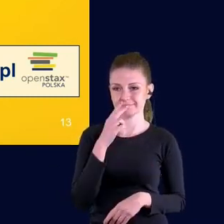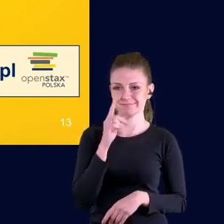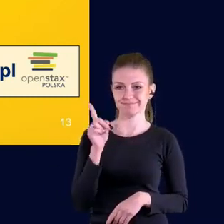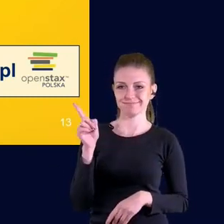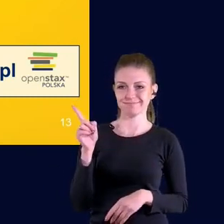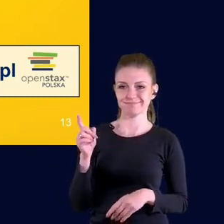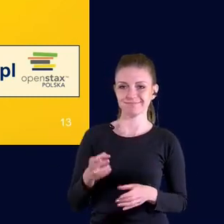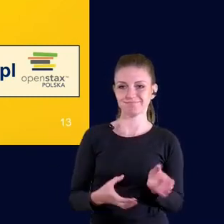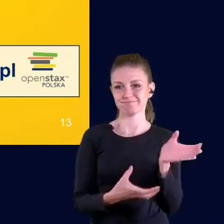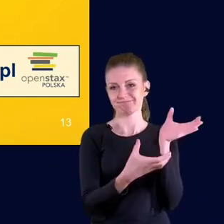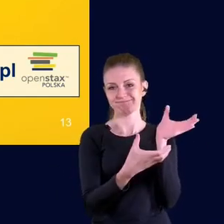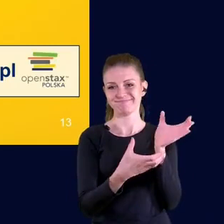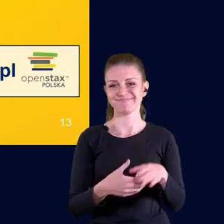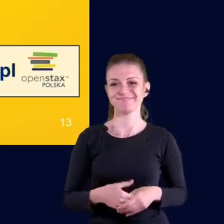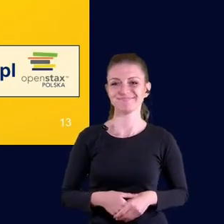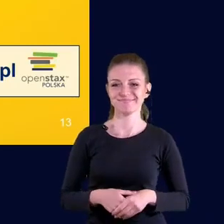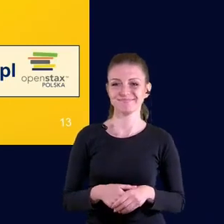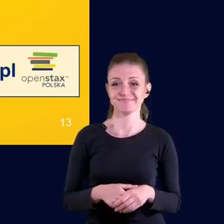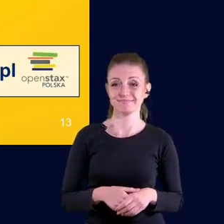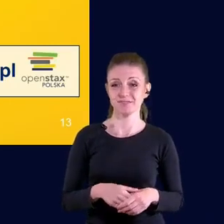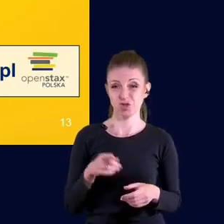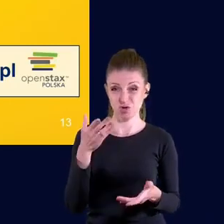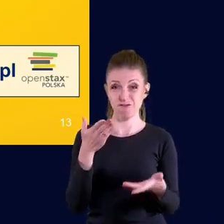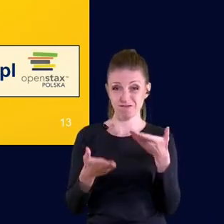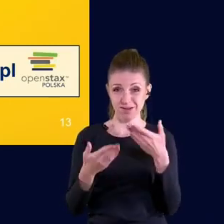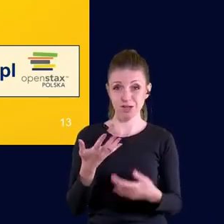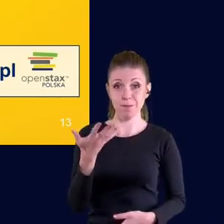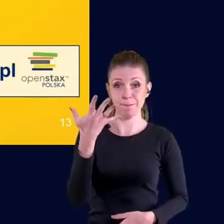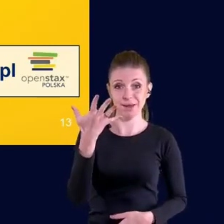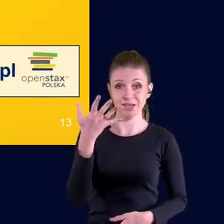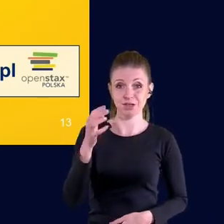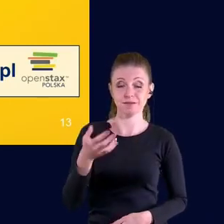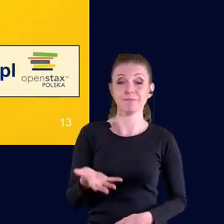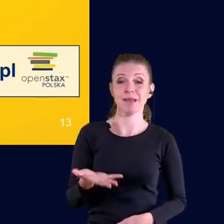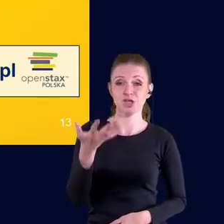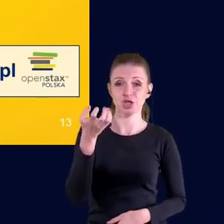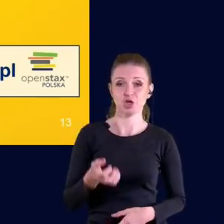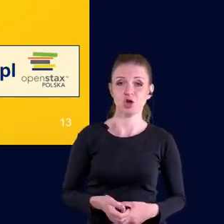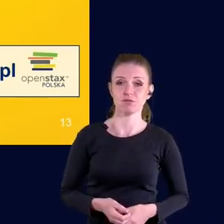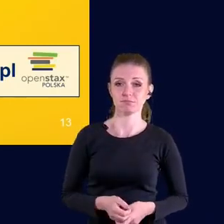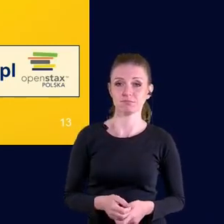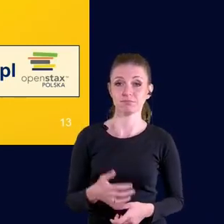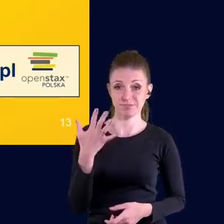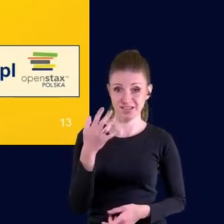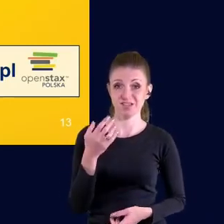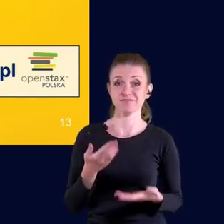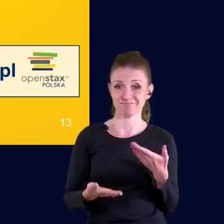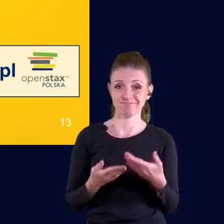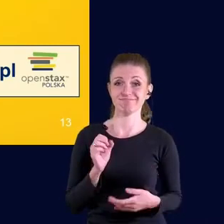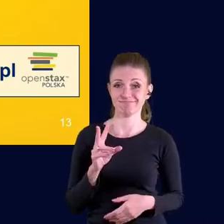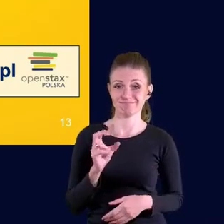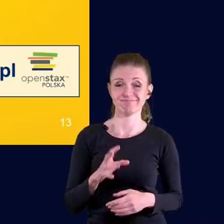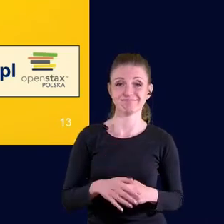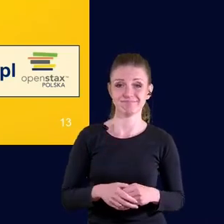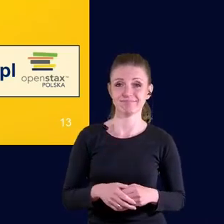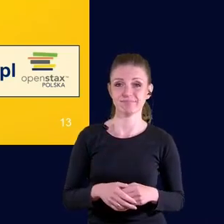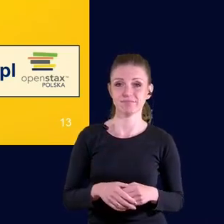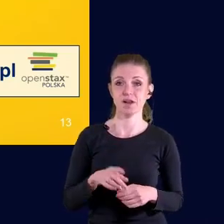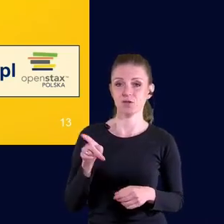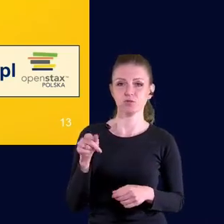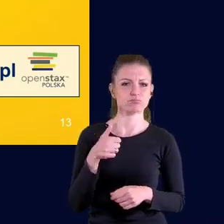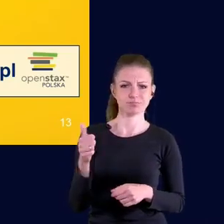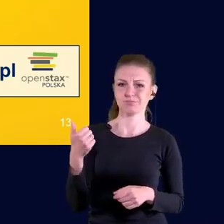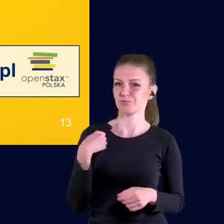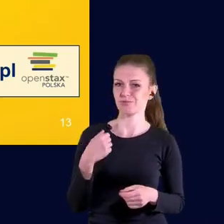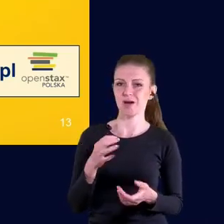tak się to ten zestaw ag55 kilogramów i i świetnie przejął na rynku czym Sound